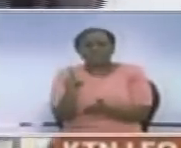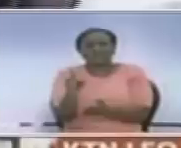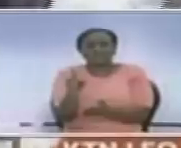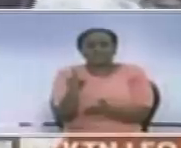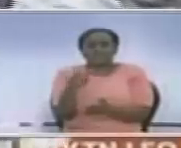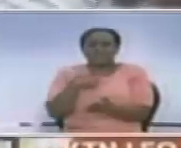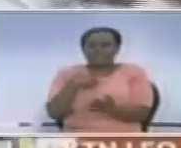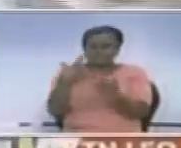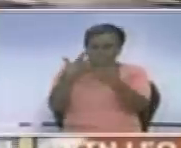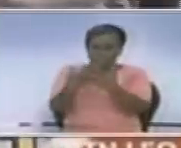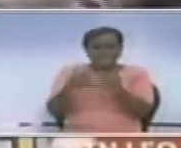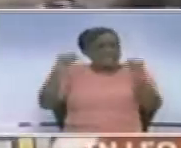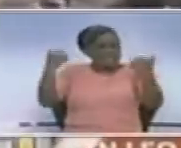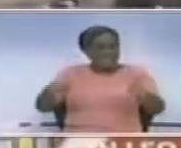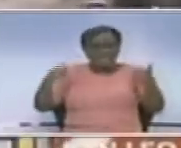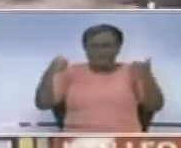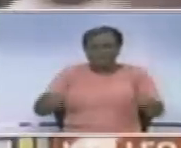Jubilee.